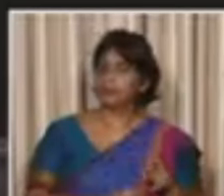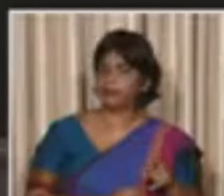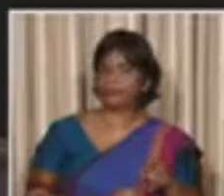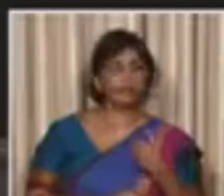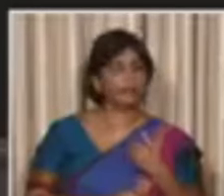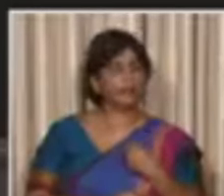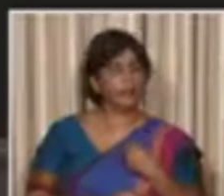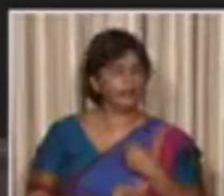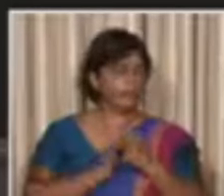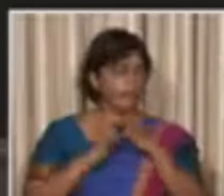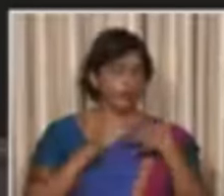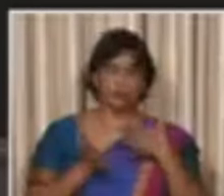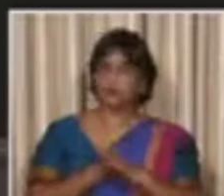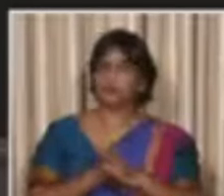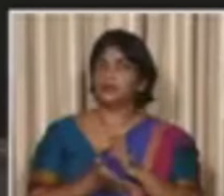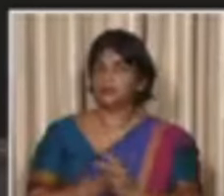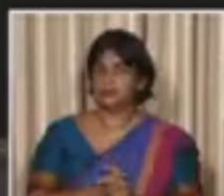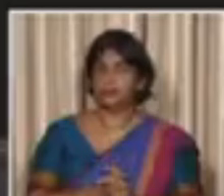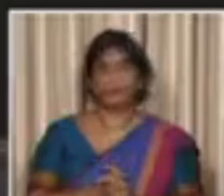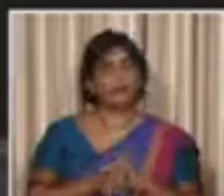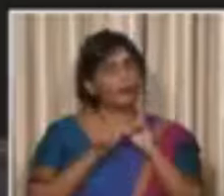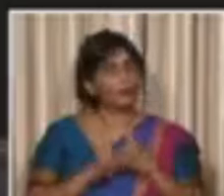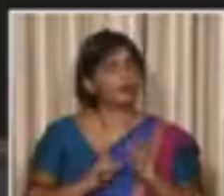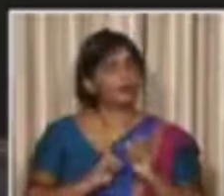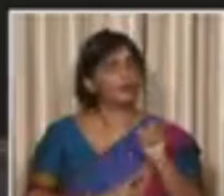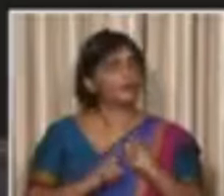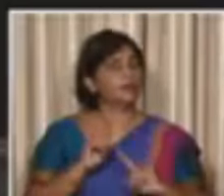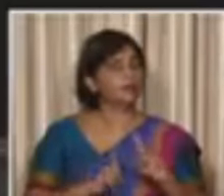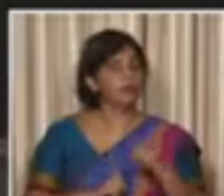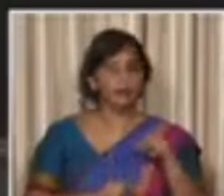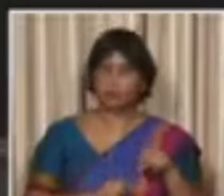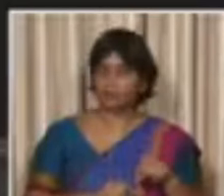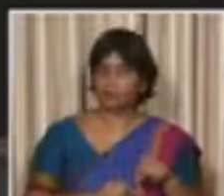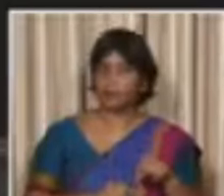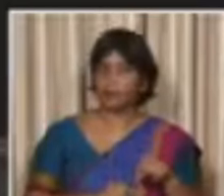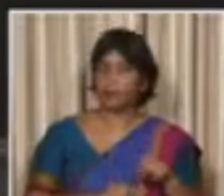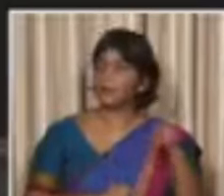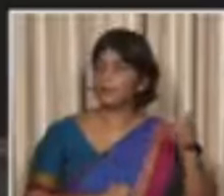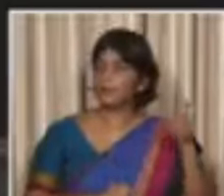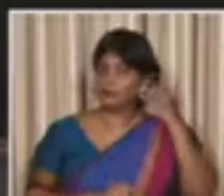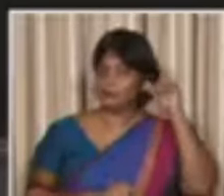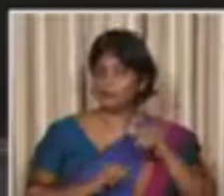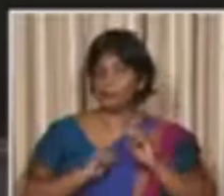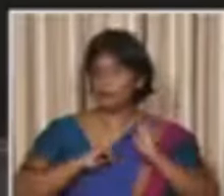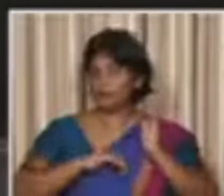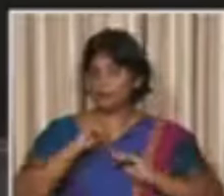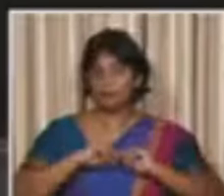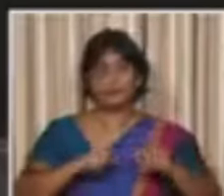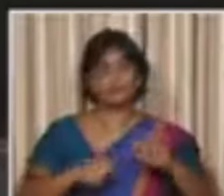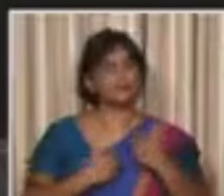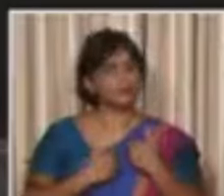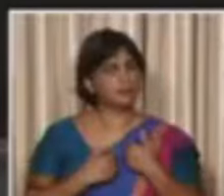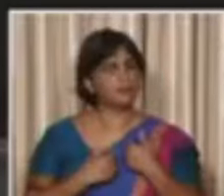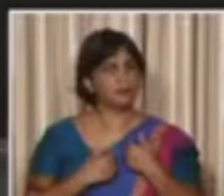අපි ඉතාම සතුටු වෙනවා. ඒ වගේම මේ පාර්ලිමේන්තුව තුල එතුමිය කටයුතු කරපු ආකාරය මම